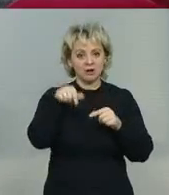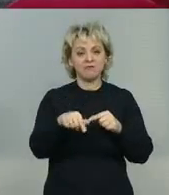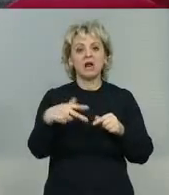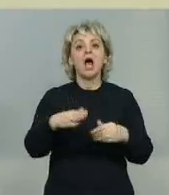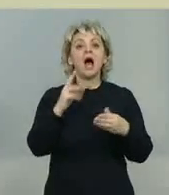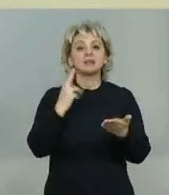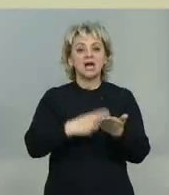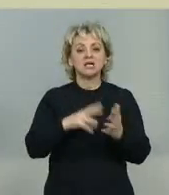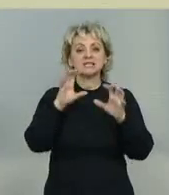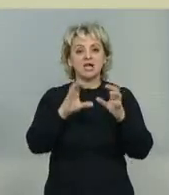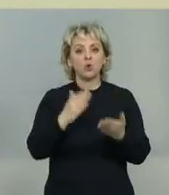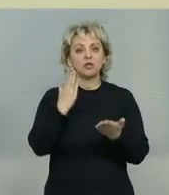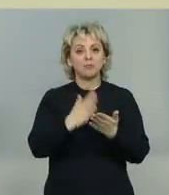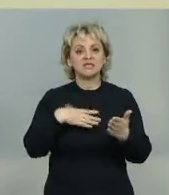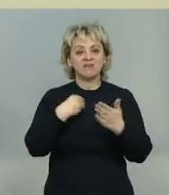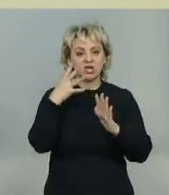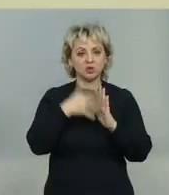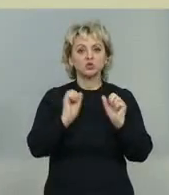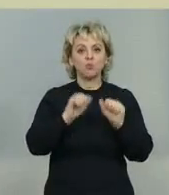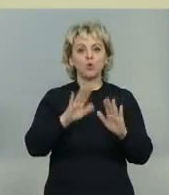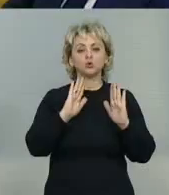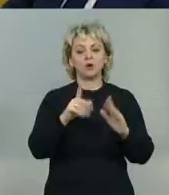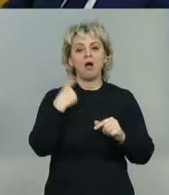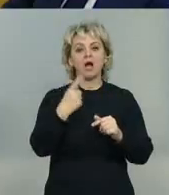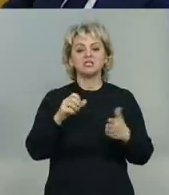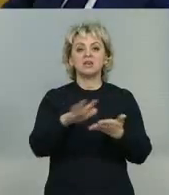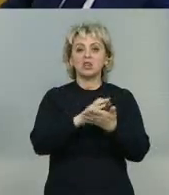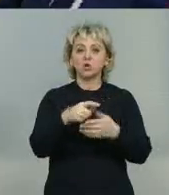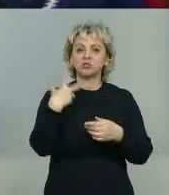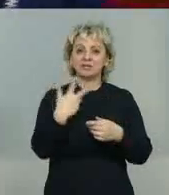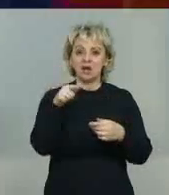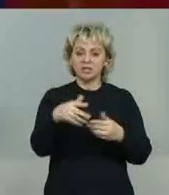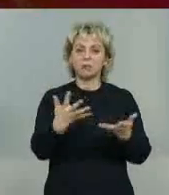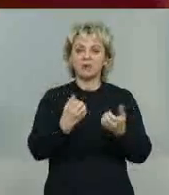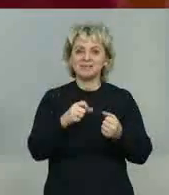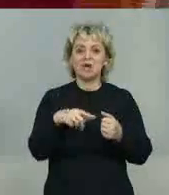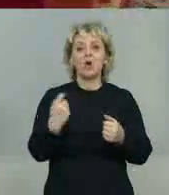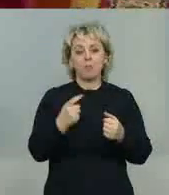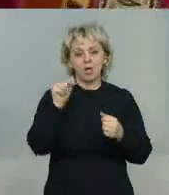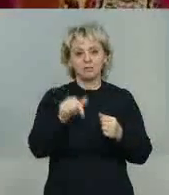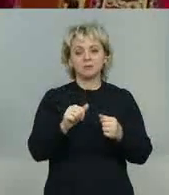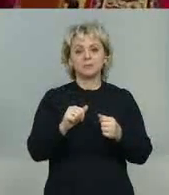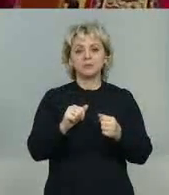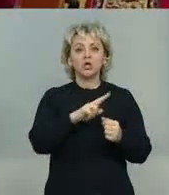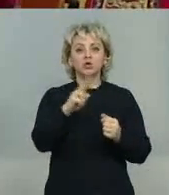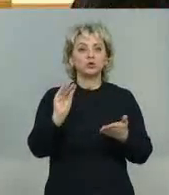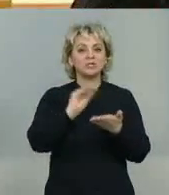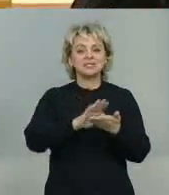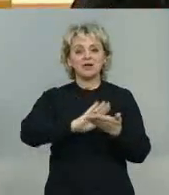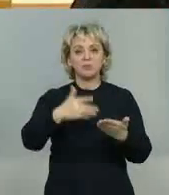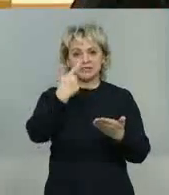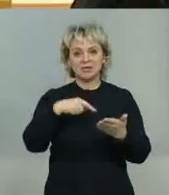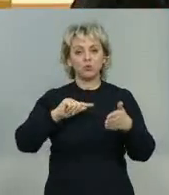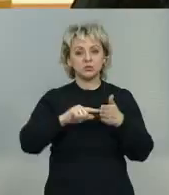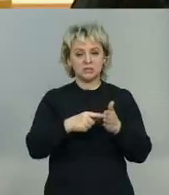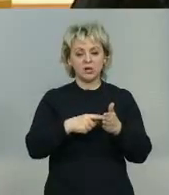взыскание, а доказать законную обоснованность своих расходов смог только один. Нарушения еще 3 признаны малозначительными. Никто не ставит перед собой